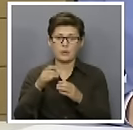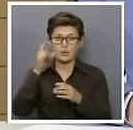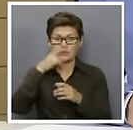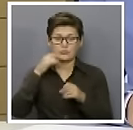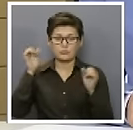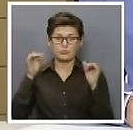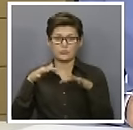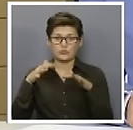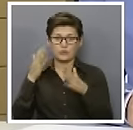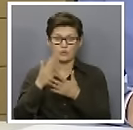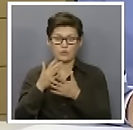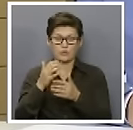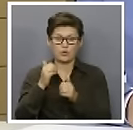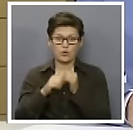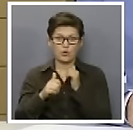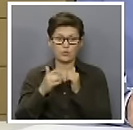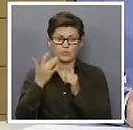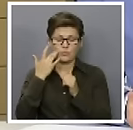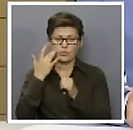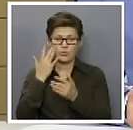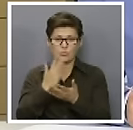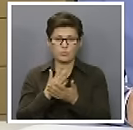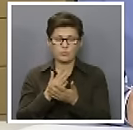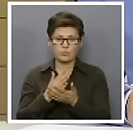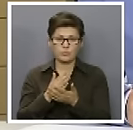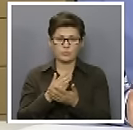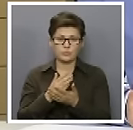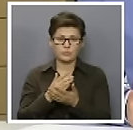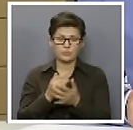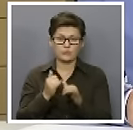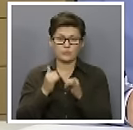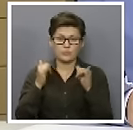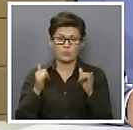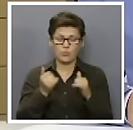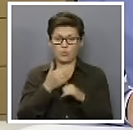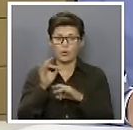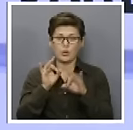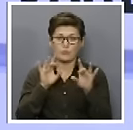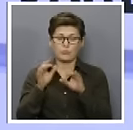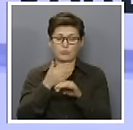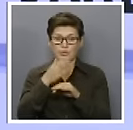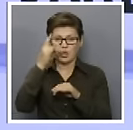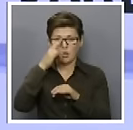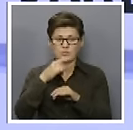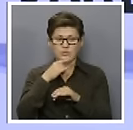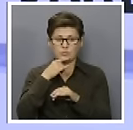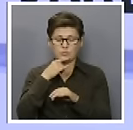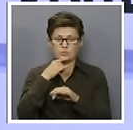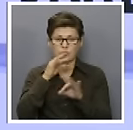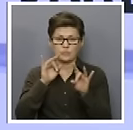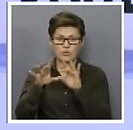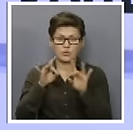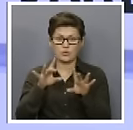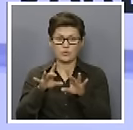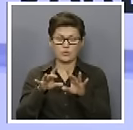Ағылып, үстін-үстін күнделікті келіп жатқан ол рас. Олардың жарнамасы біздің Қазақстанның